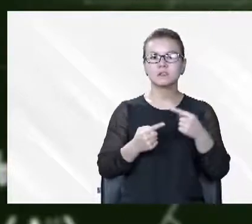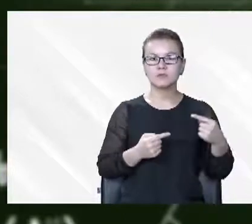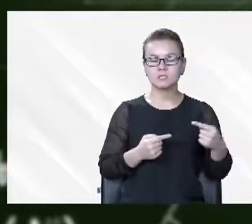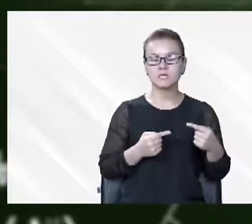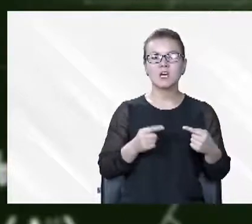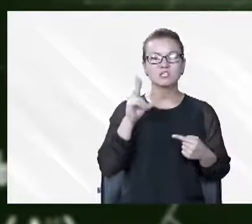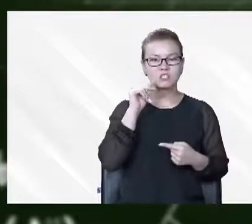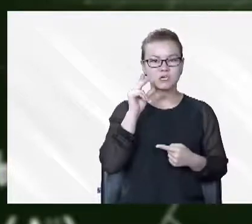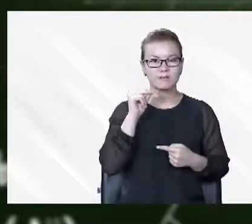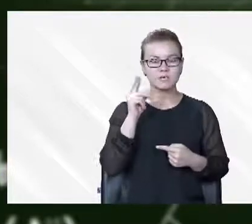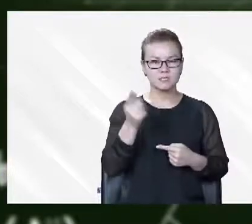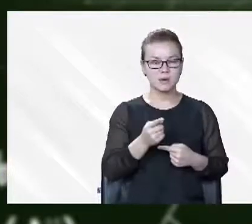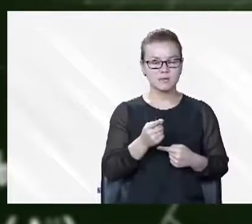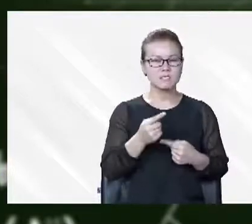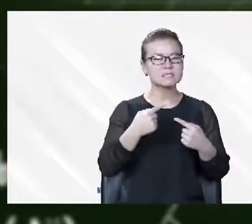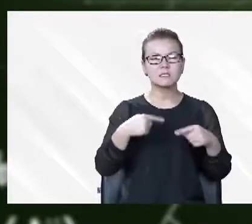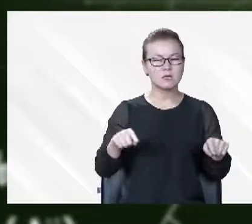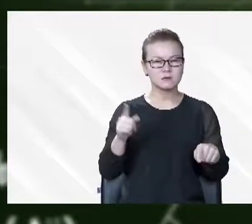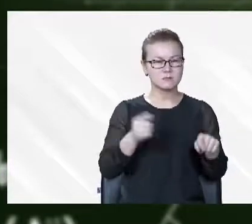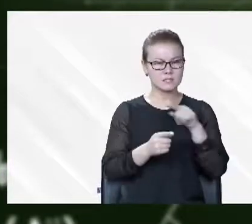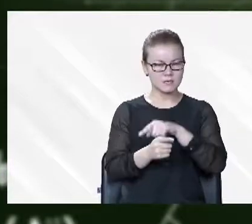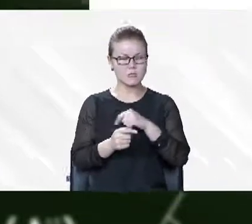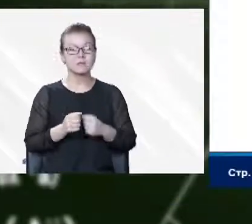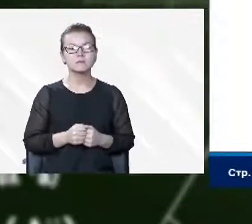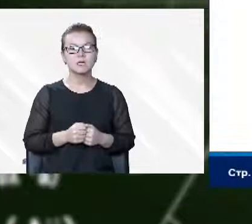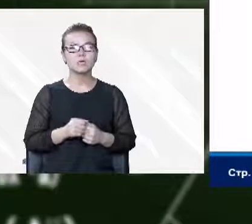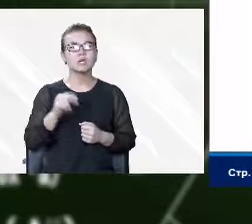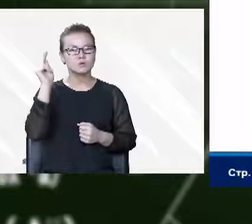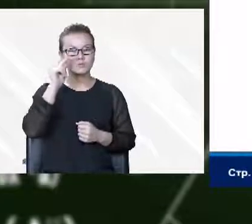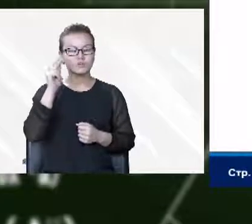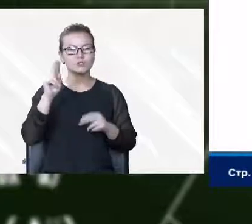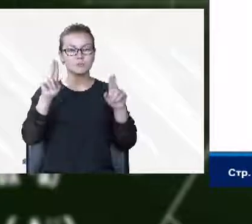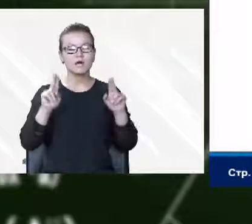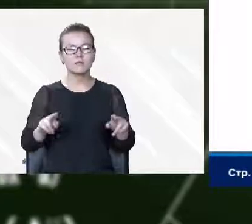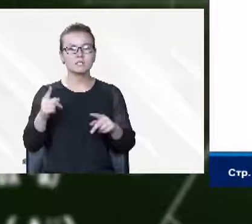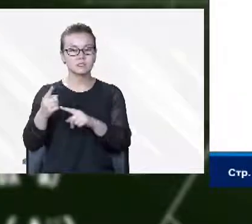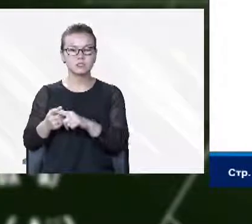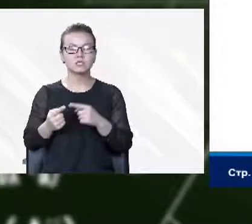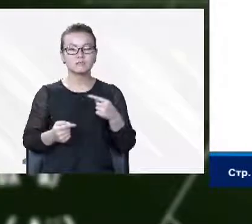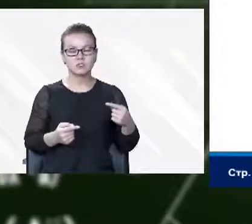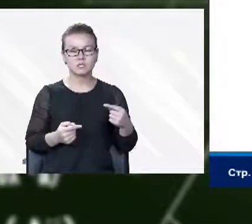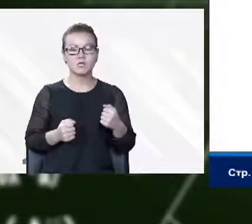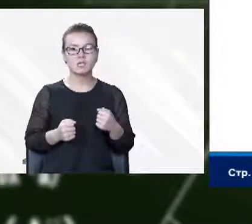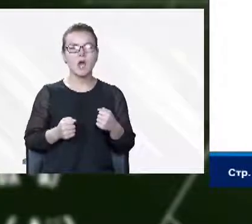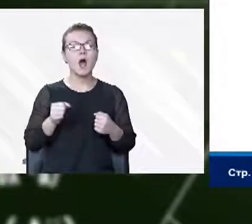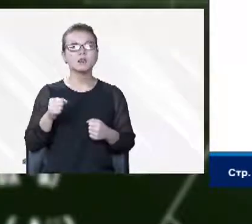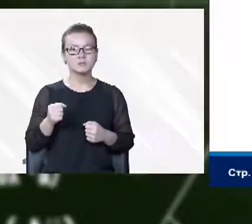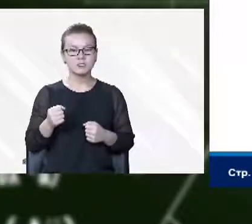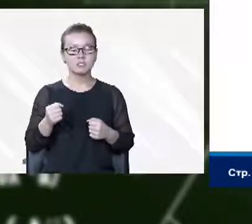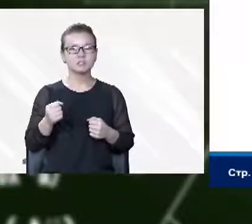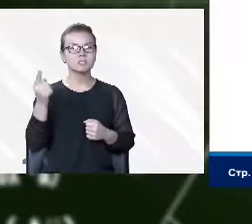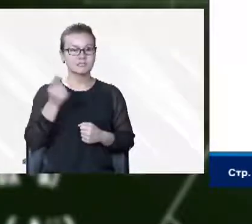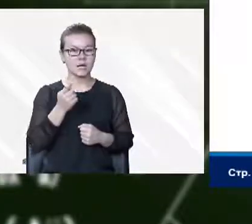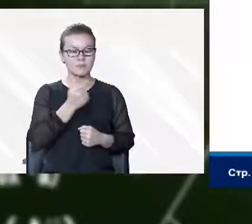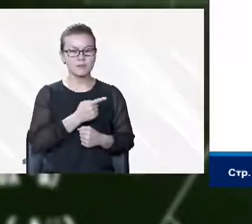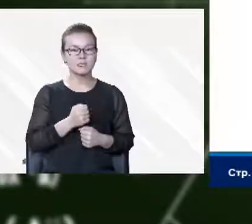вычитания числовых дробей с разными знаменателями, изучить правила сложения и вычитания алгебраических